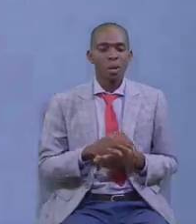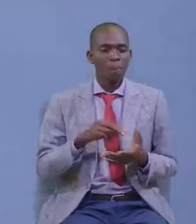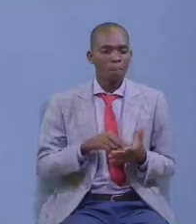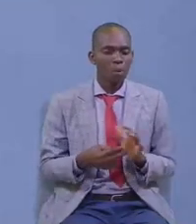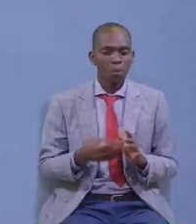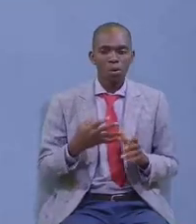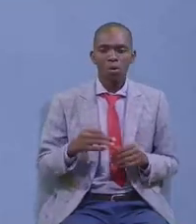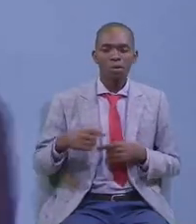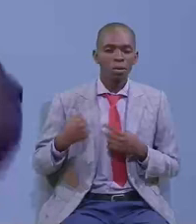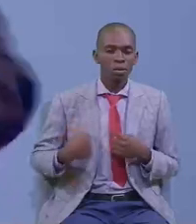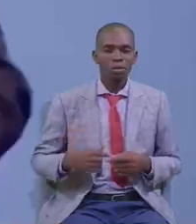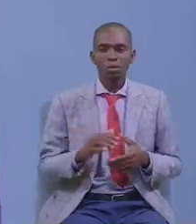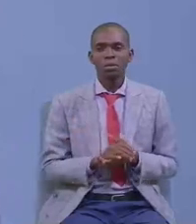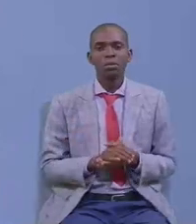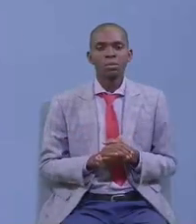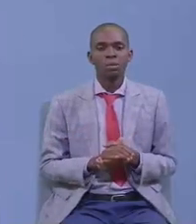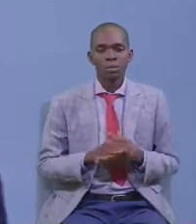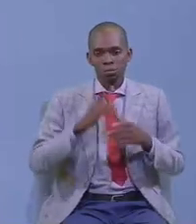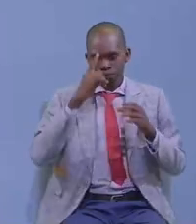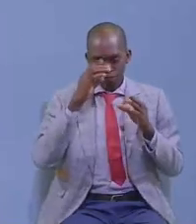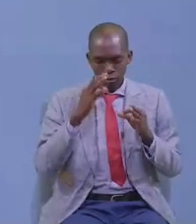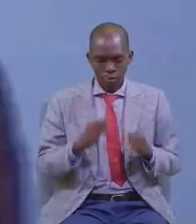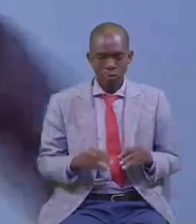cœur. Détermination de cœur.